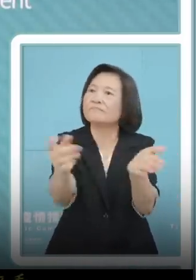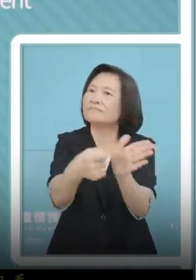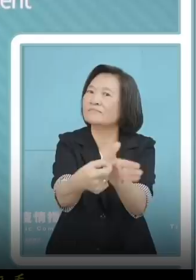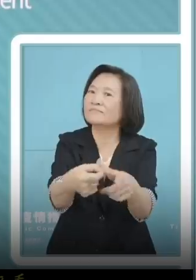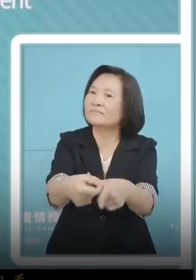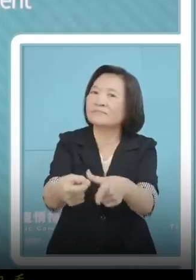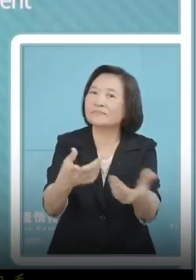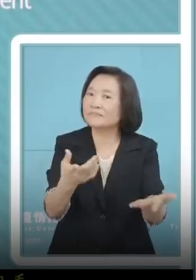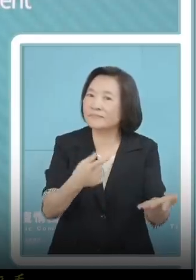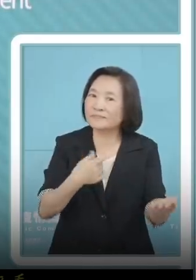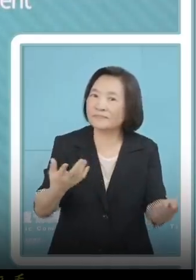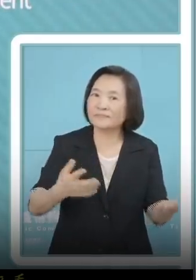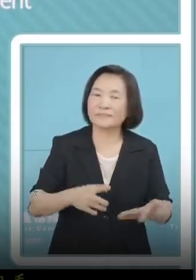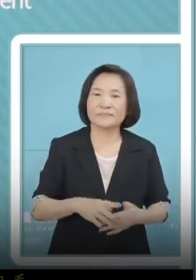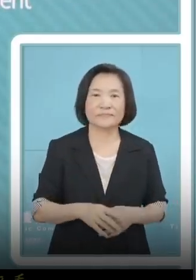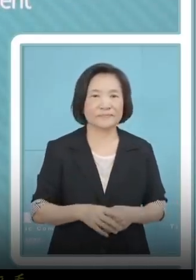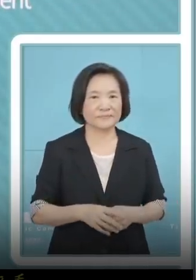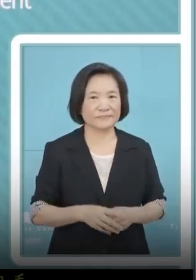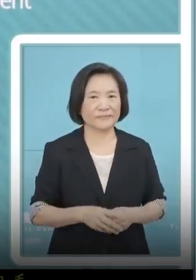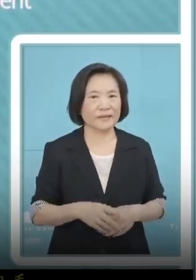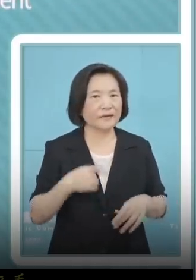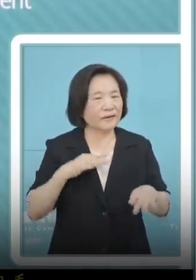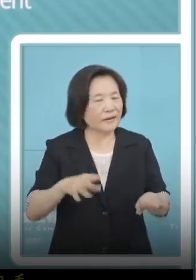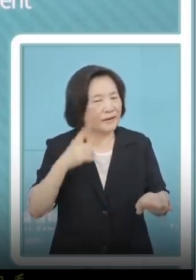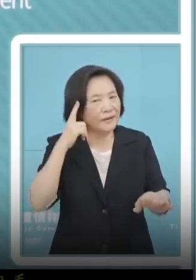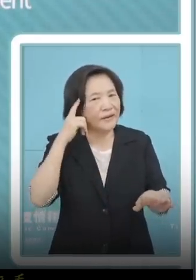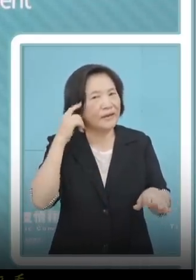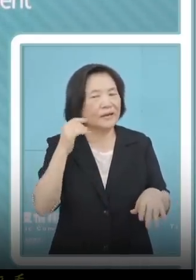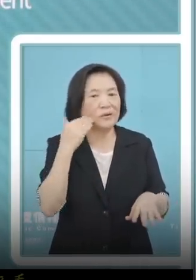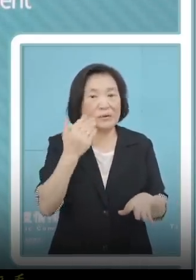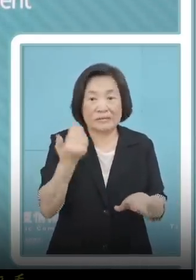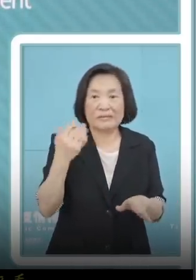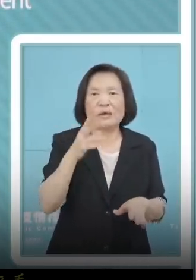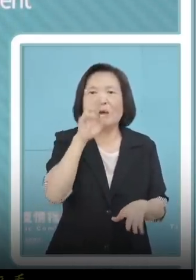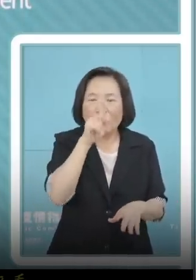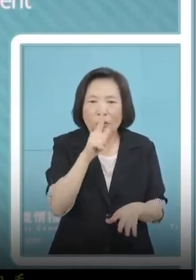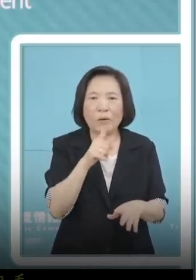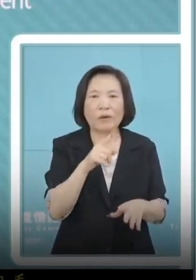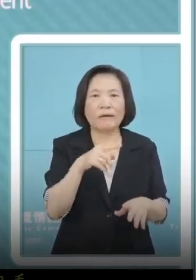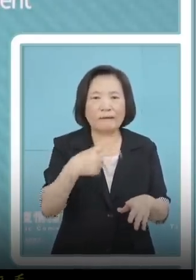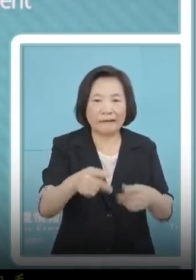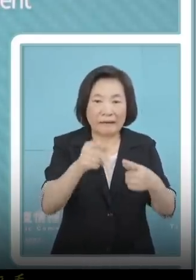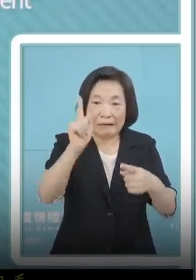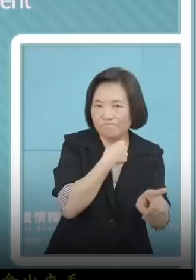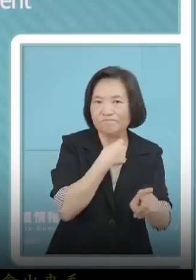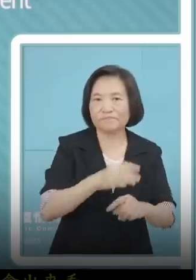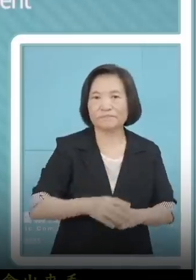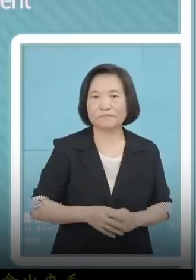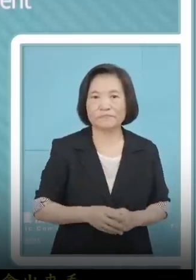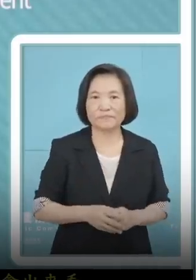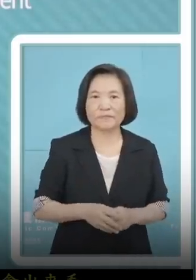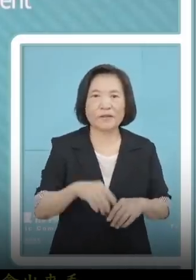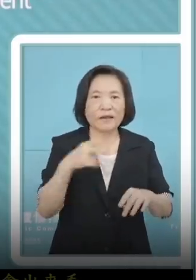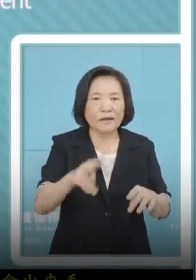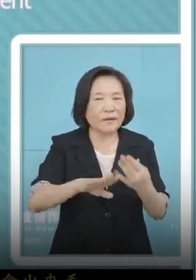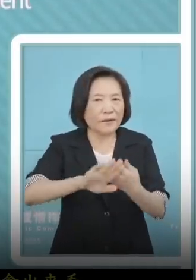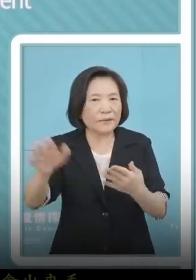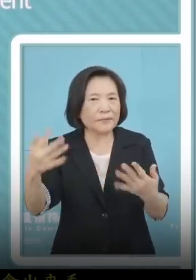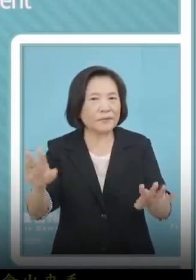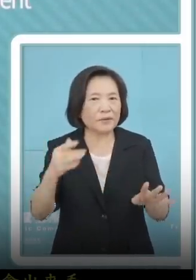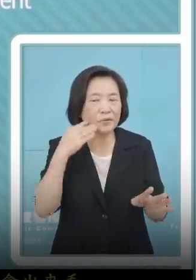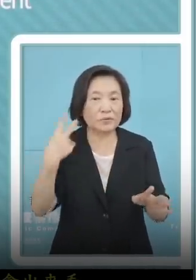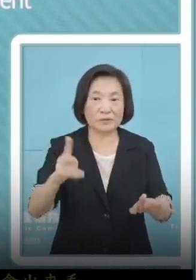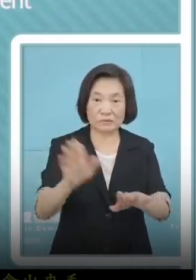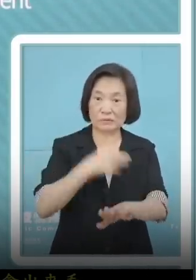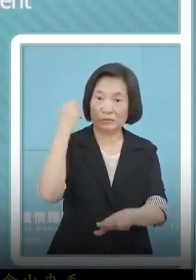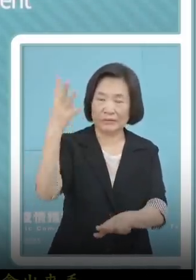看？所以是这样的哈，犯过的错误，你知道不要再犯第二次。所以我看很多东西，你知道，如果重来一